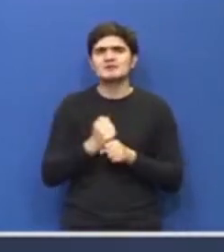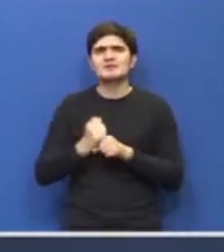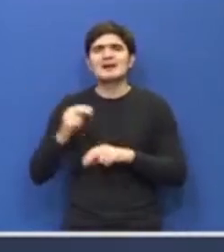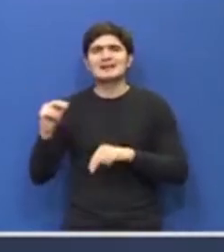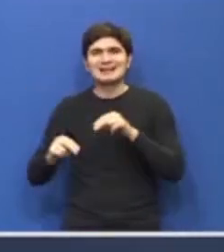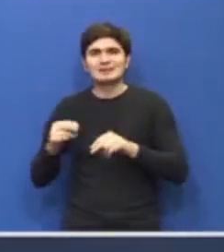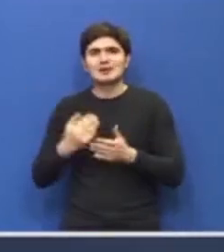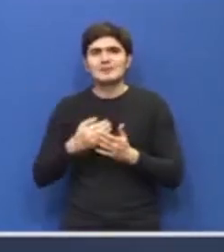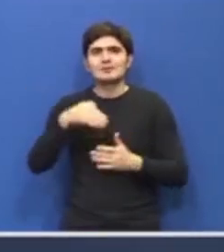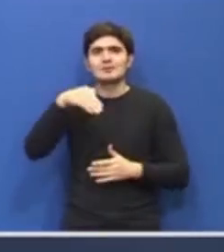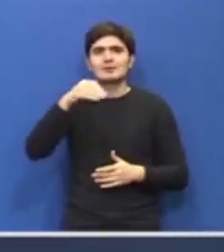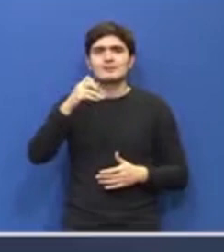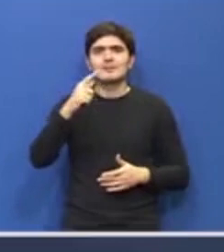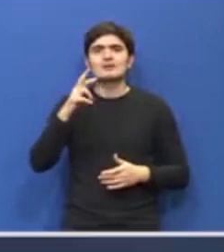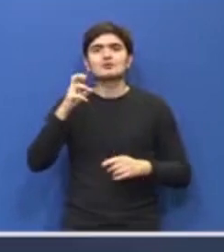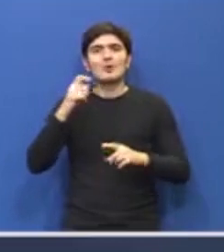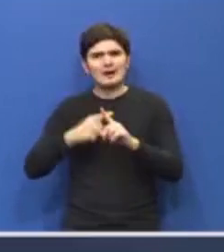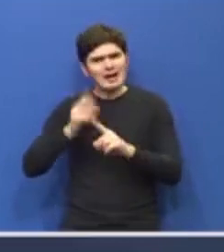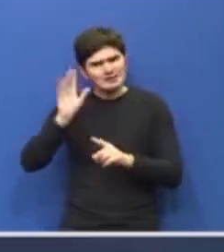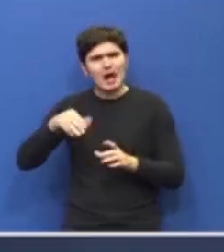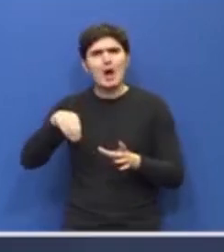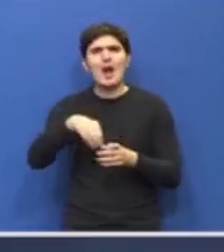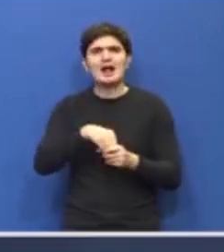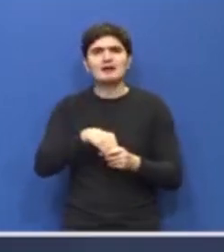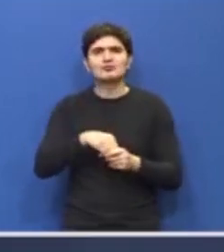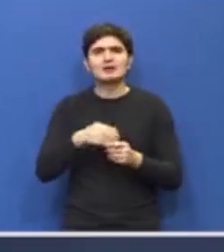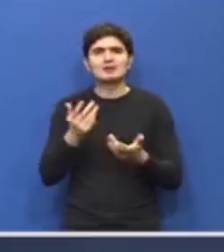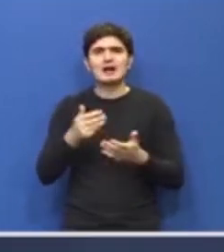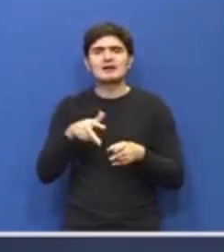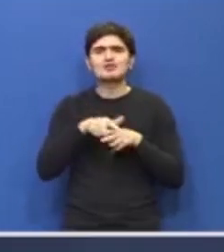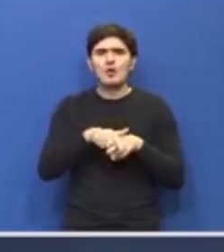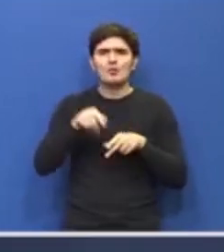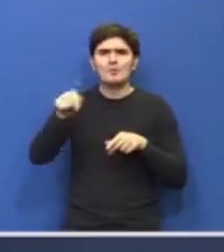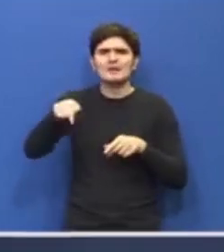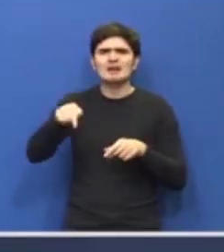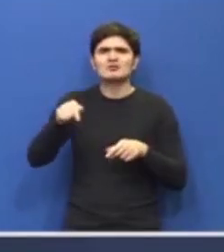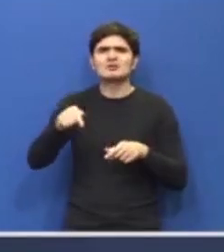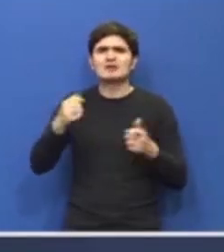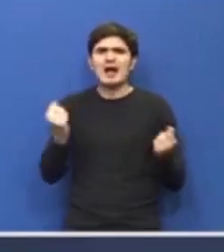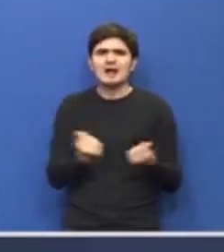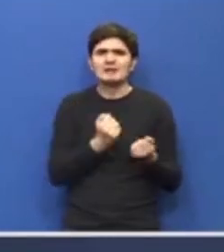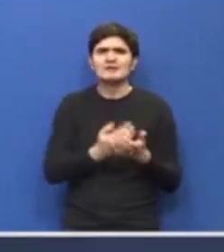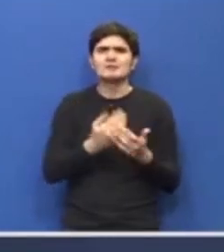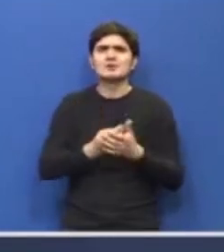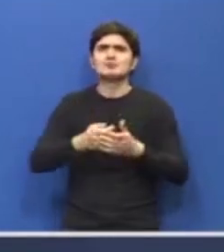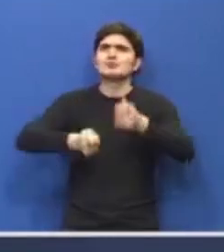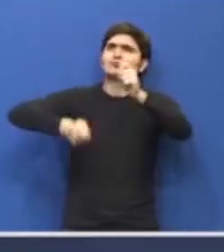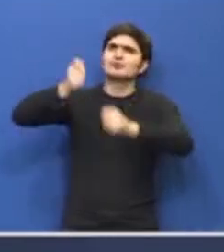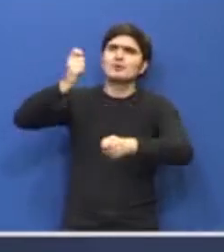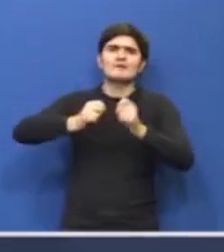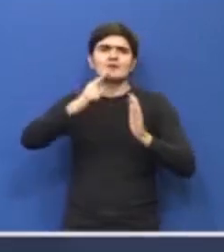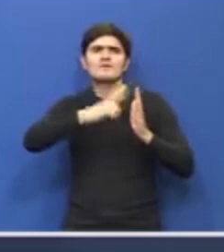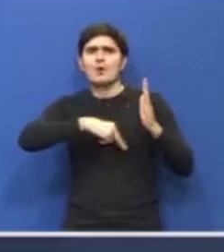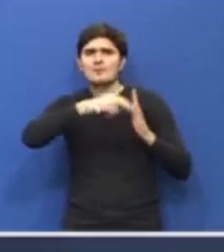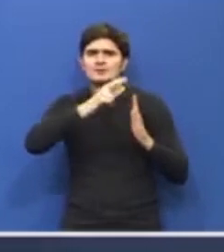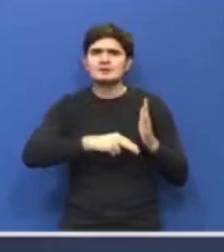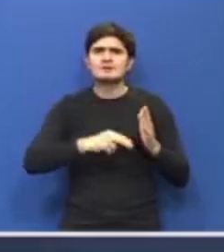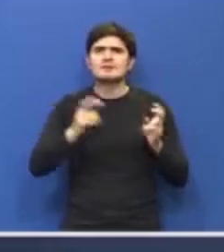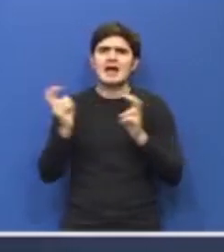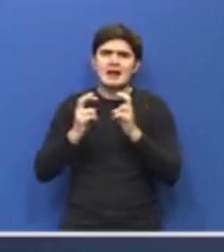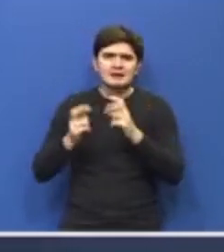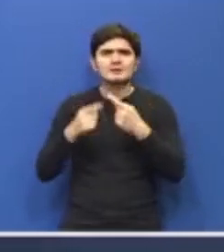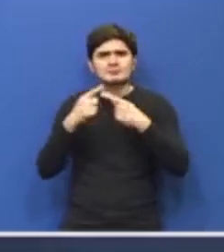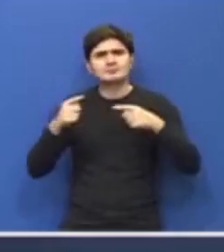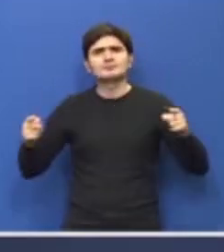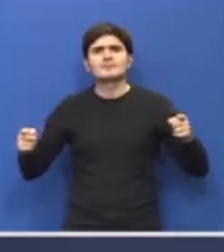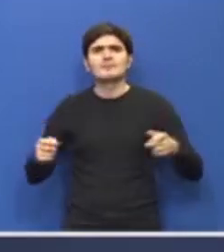are angajați care se ocupă exact de astfel de operațiuni de zugrăvire, de vopsire, de electrică și